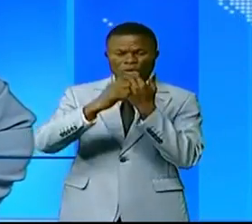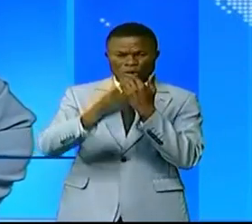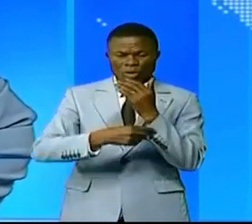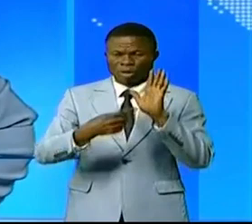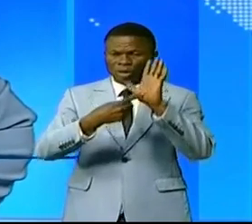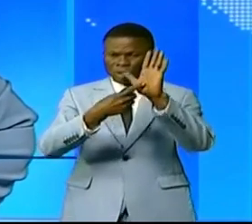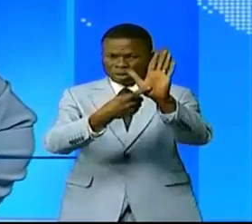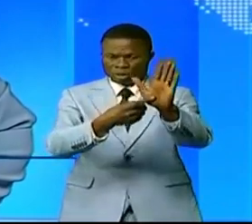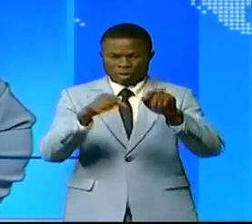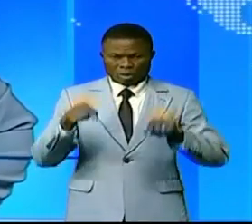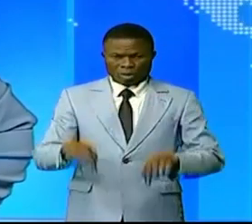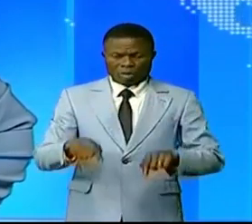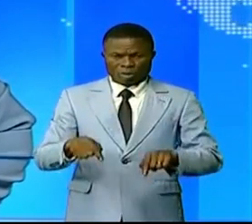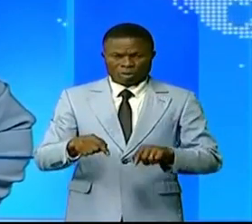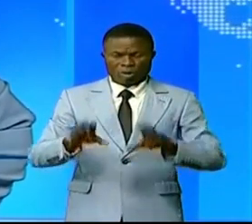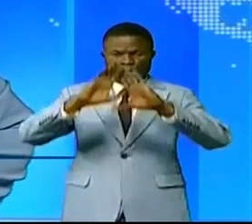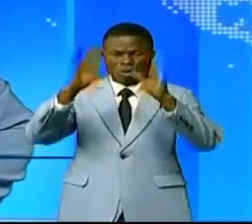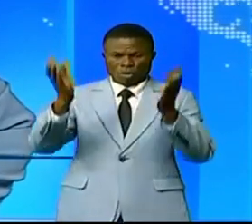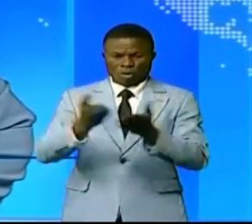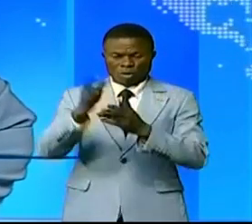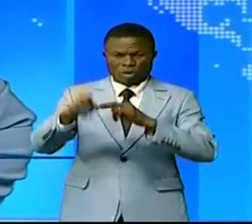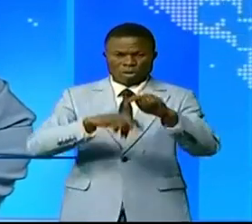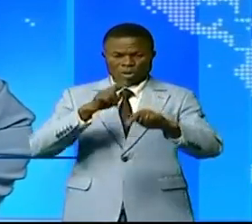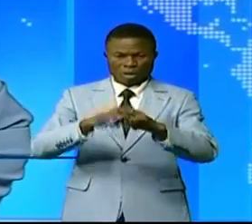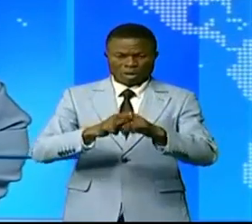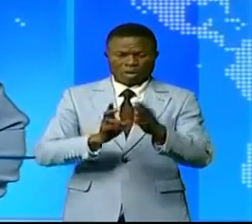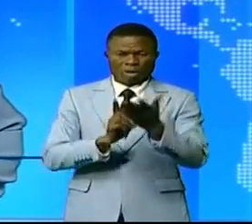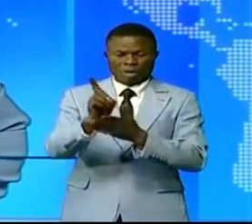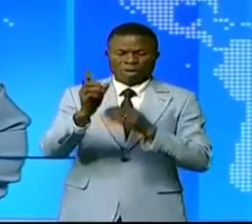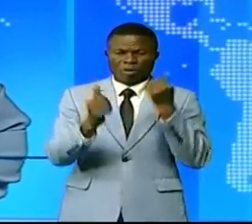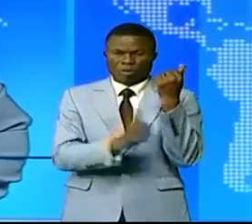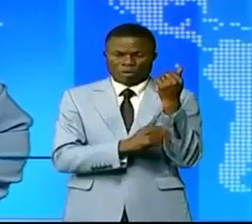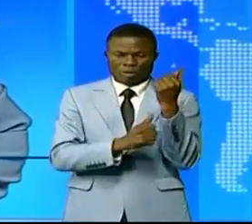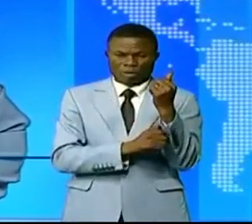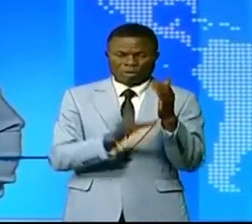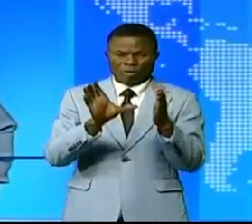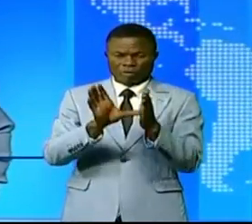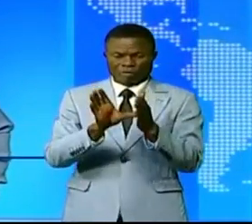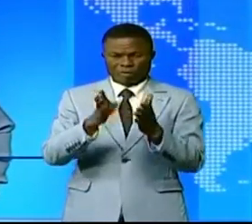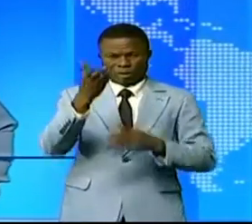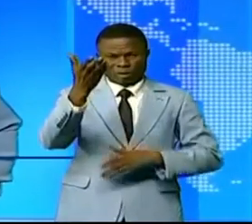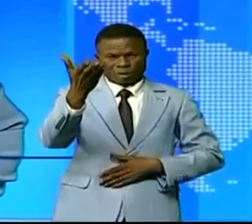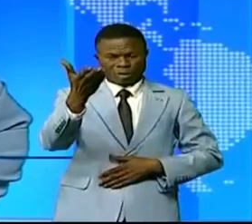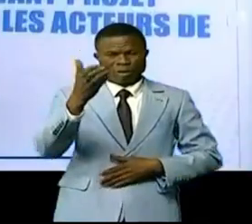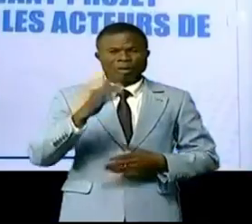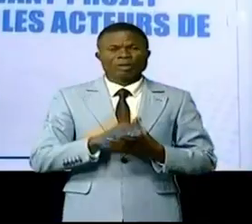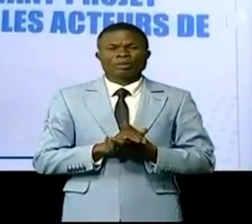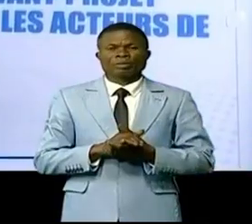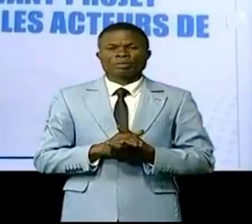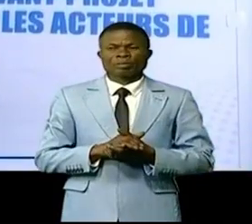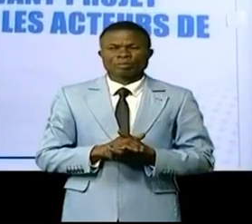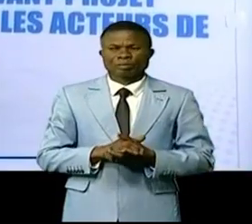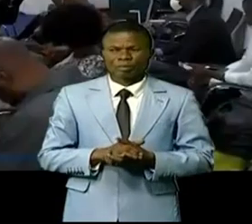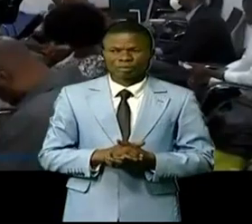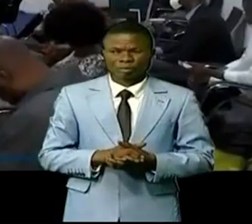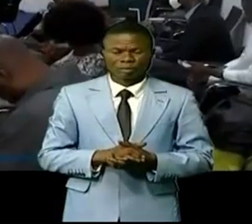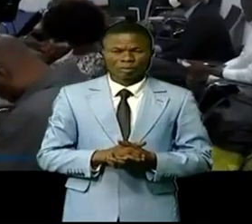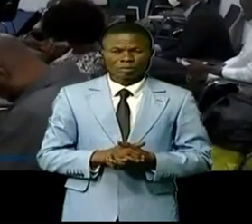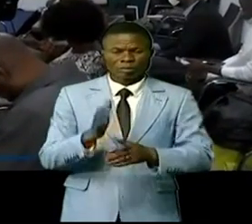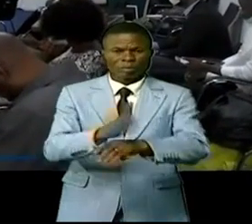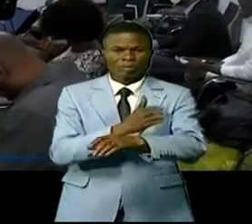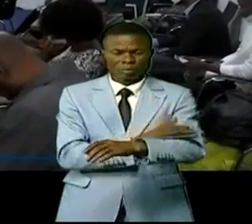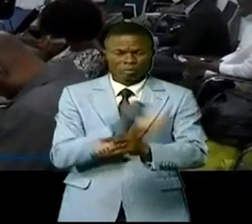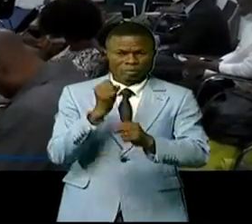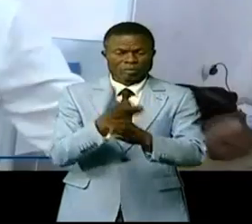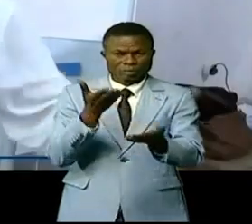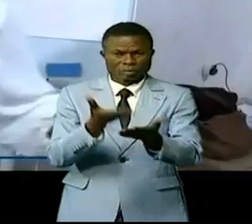exposé aujourd'hui à la Commission nationale des droits de l'homme. On fait le point avec Eric Kabamba. C'est un pas de plus qui vient d'être